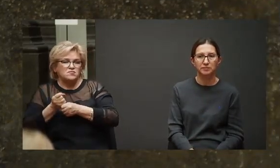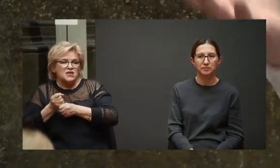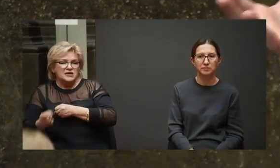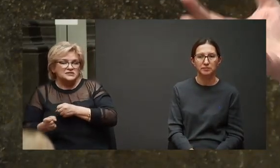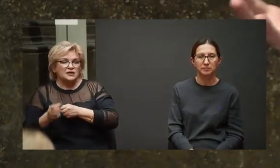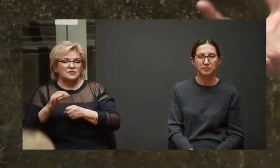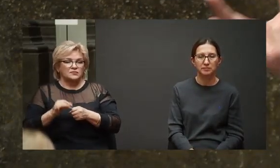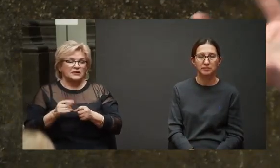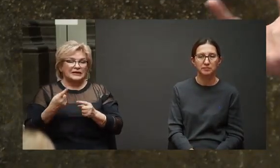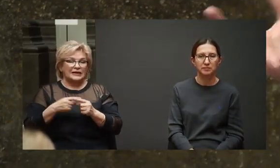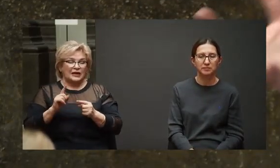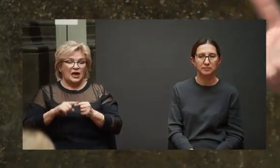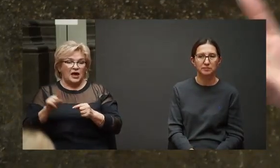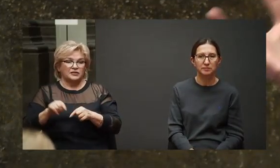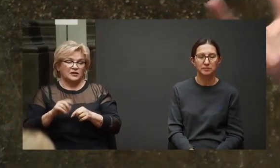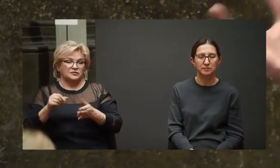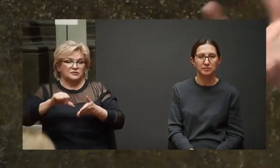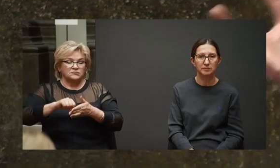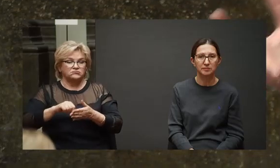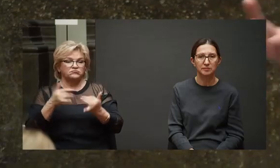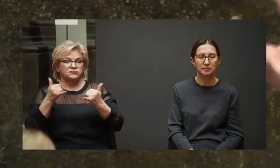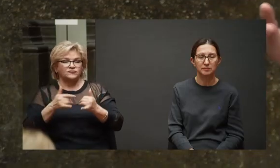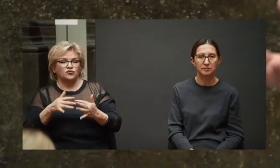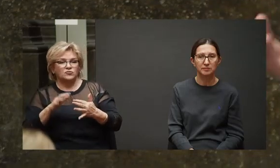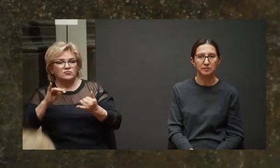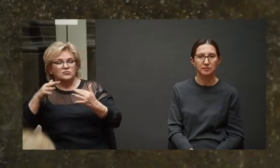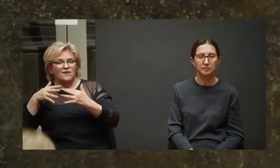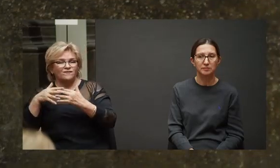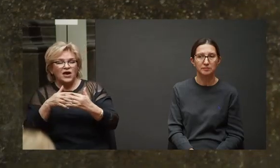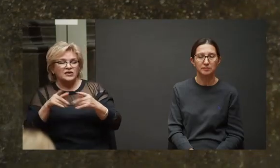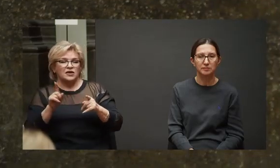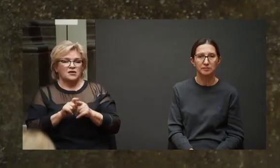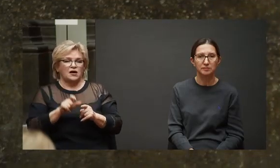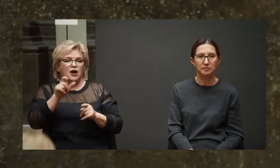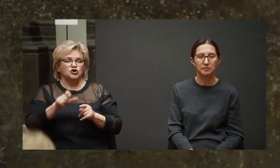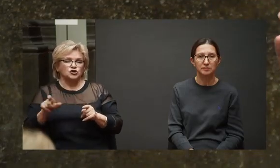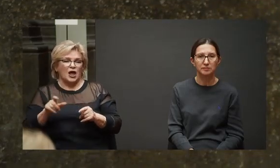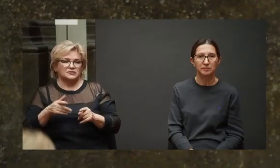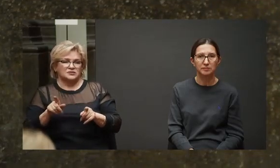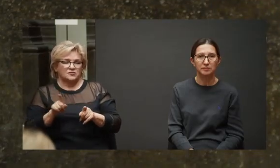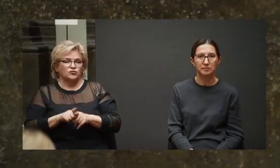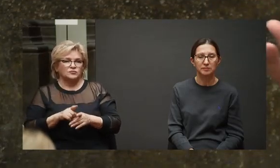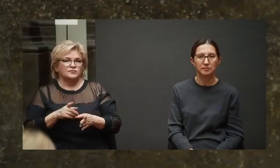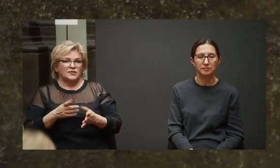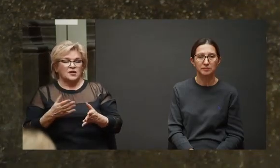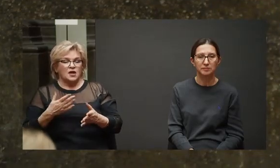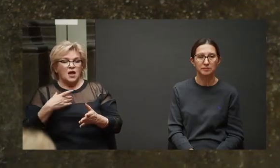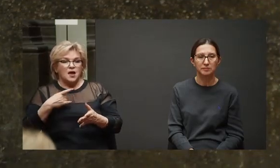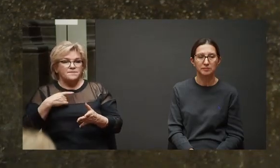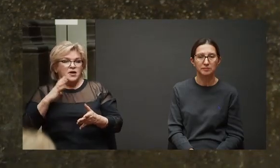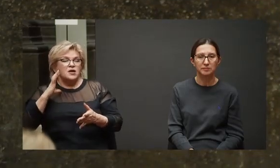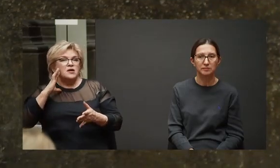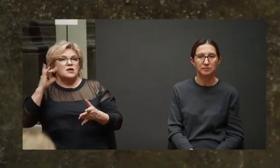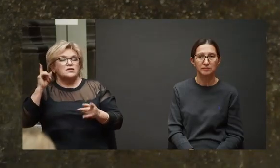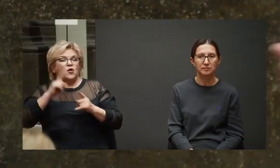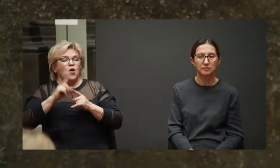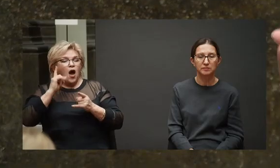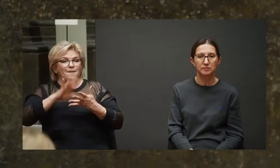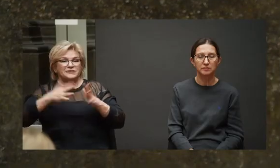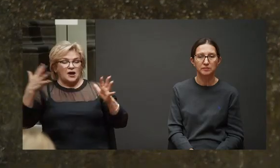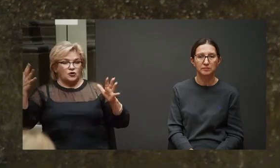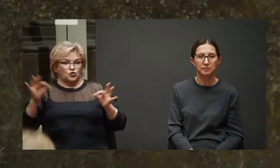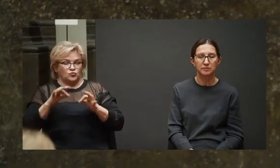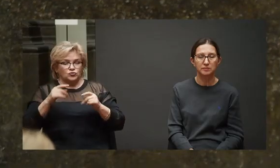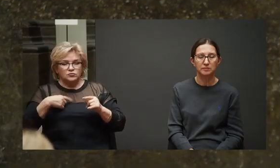И номер этот, по сути, посвящен войне и такому гражданскому. Ну, понимаете, мы слушали абстрактную музыку. Мы